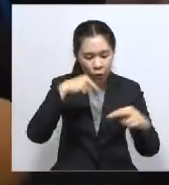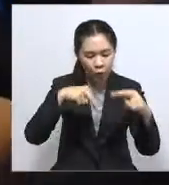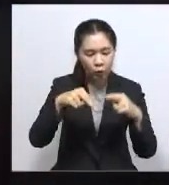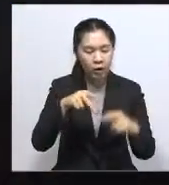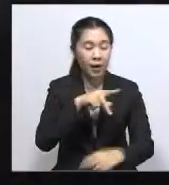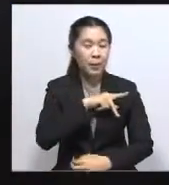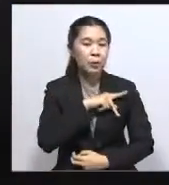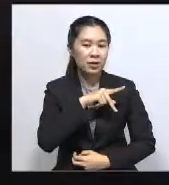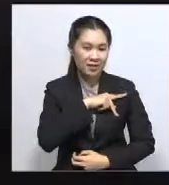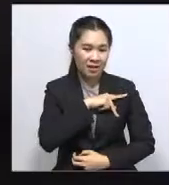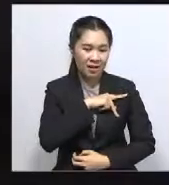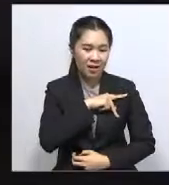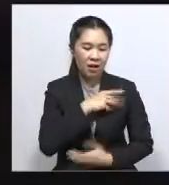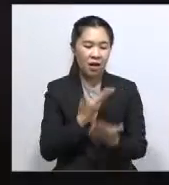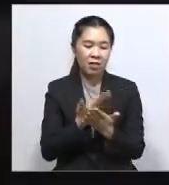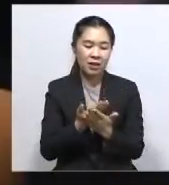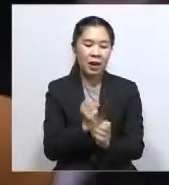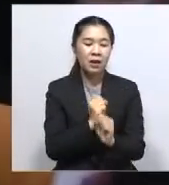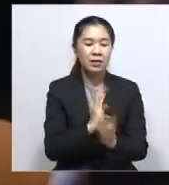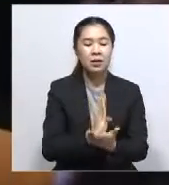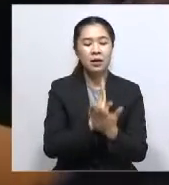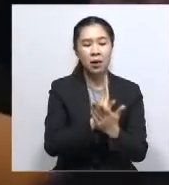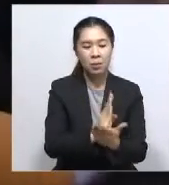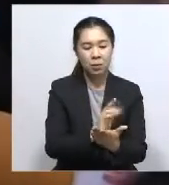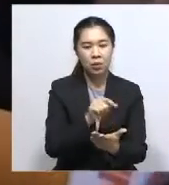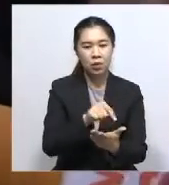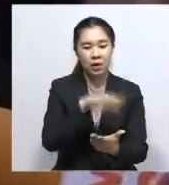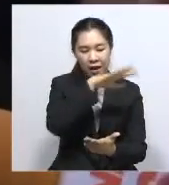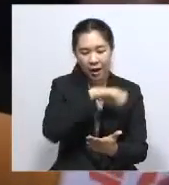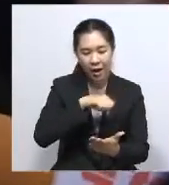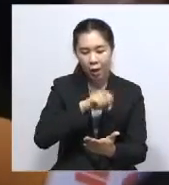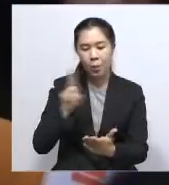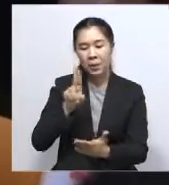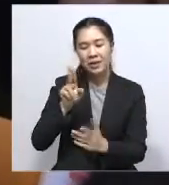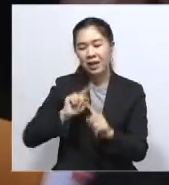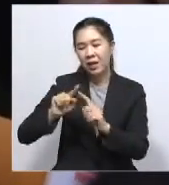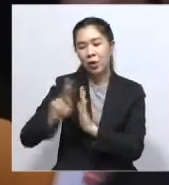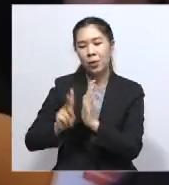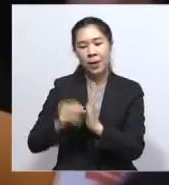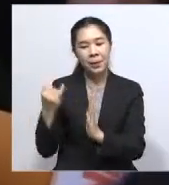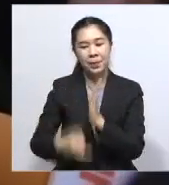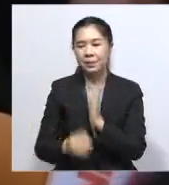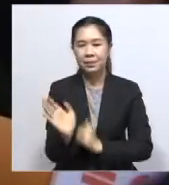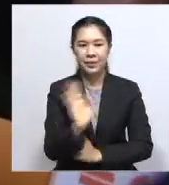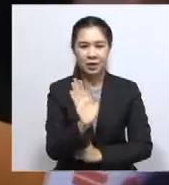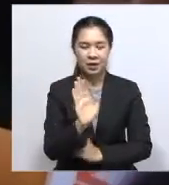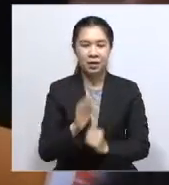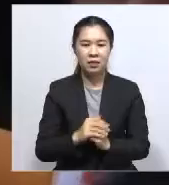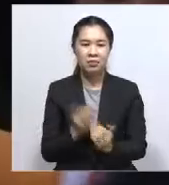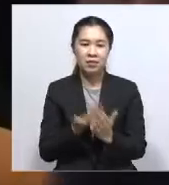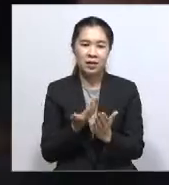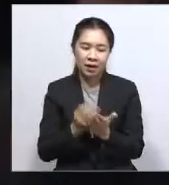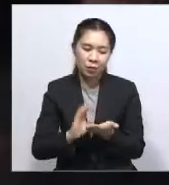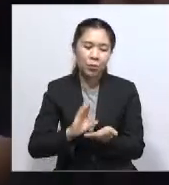นาไม่ใช่เอาเงินมาทำบุญแล้วก็ไปใช้ในทางที่ไม่ถูกโดยเฉพาะยิ่งกรณีเนี้ยมันเป็นเรื่องของงบประม